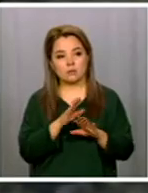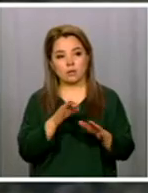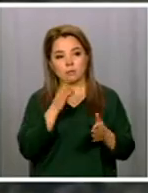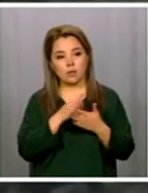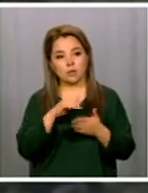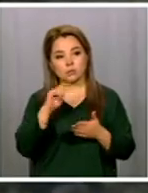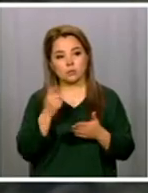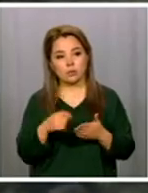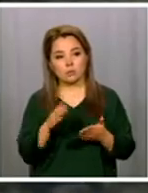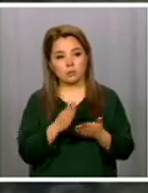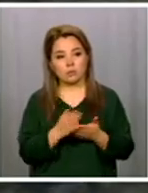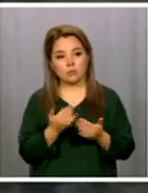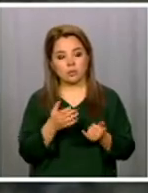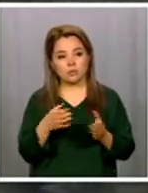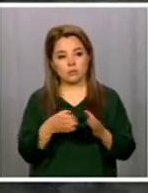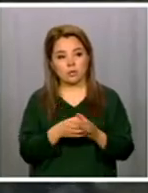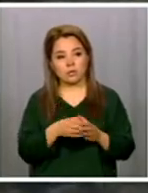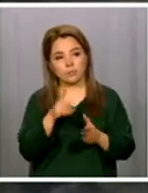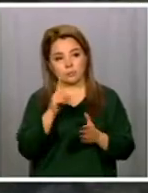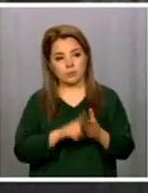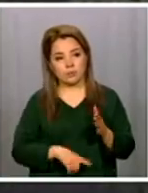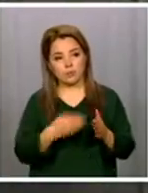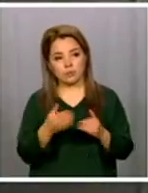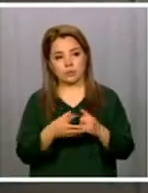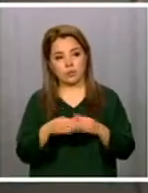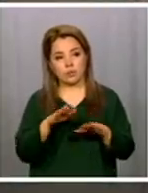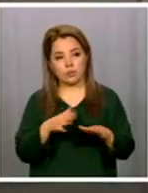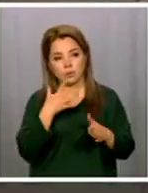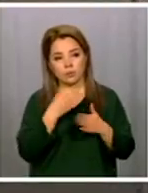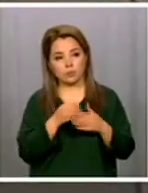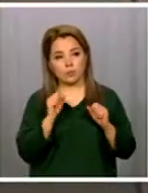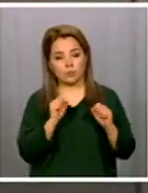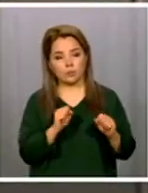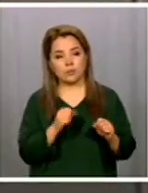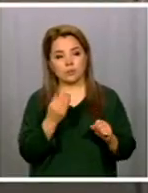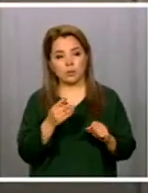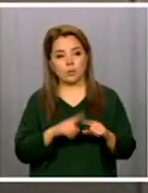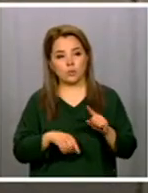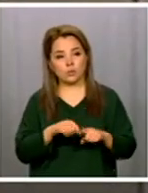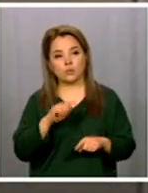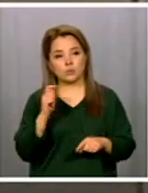Ал Кеңес одағы тарапынан әділетті өз жерін қорғаған азаттық отан